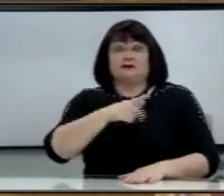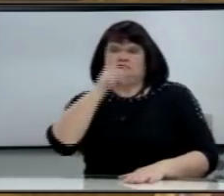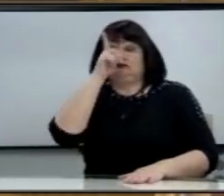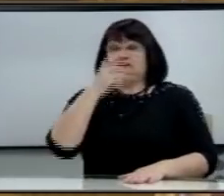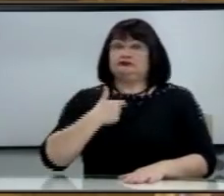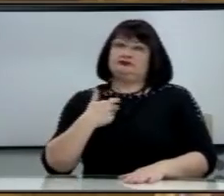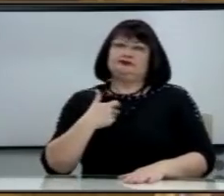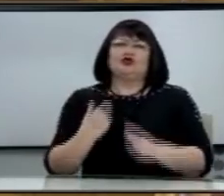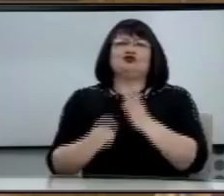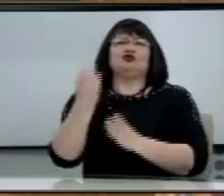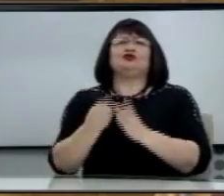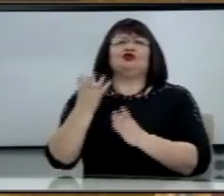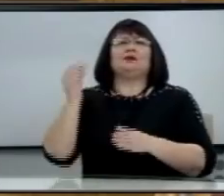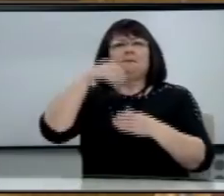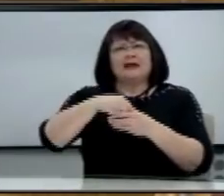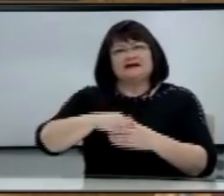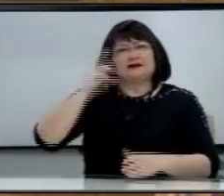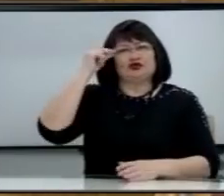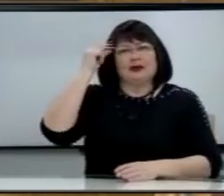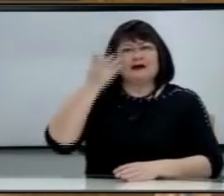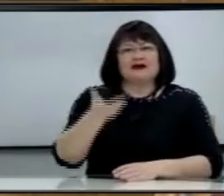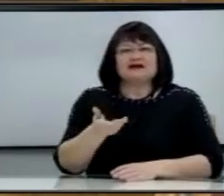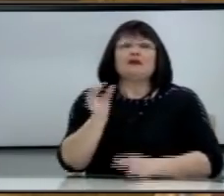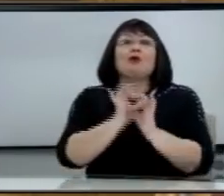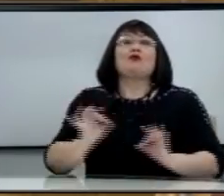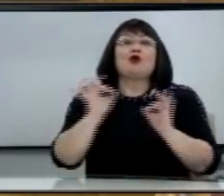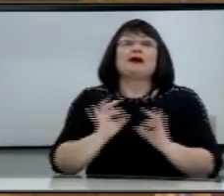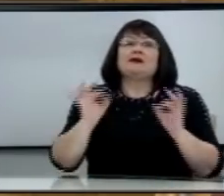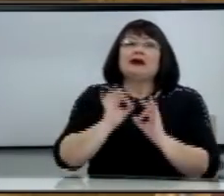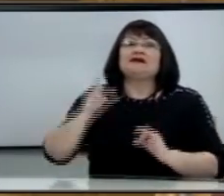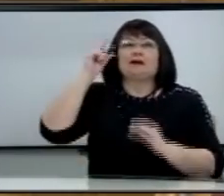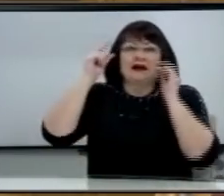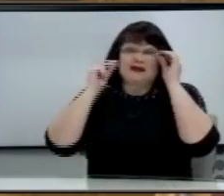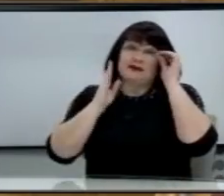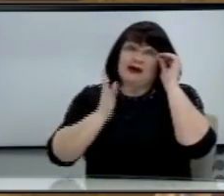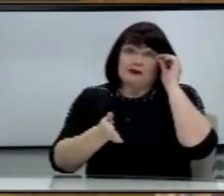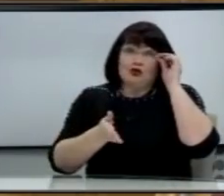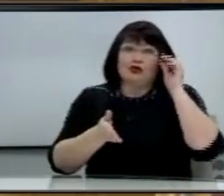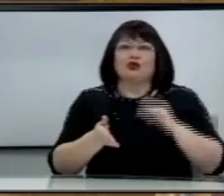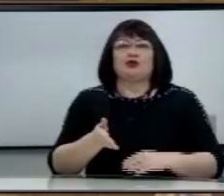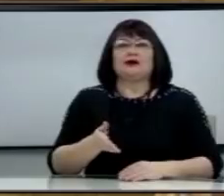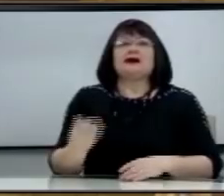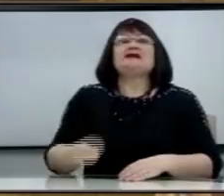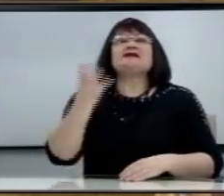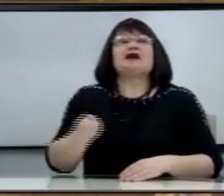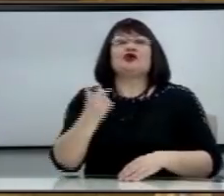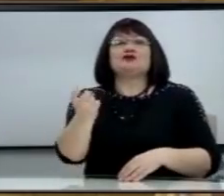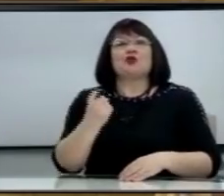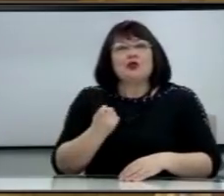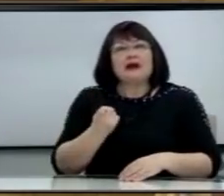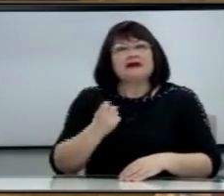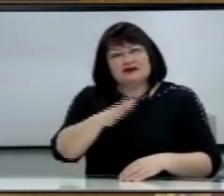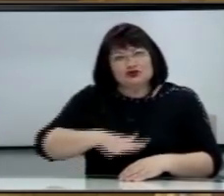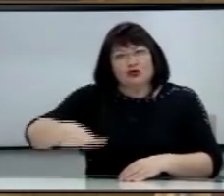της πανεπιστημιακής εκπαίδευσης, για προετοιμασία των ιδρυμάτων ώστε να ανταπεξέλθουν στις σύγχρονες προκλήσεις της